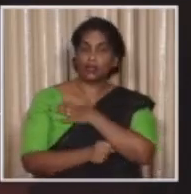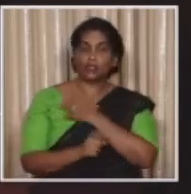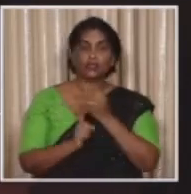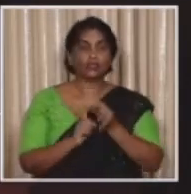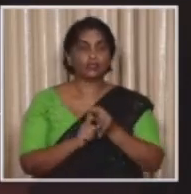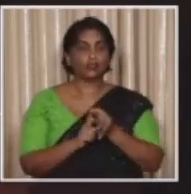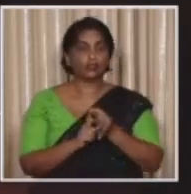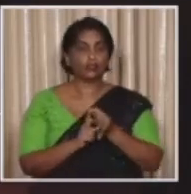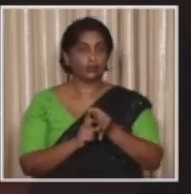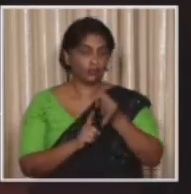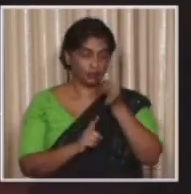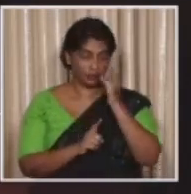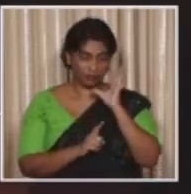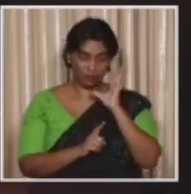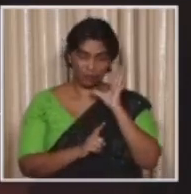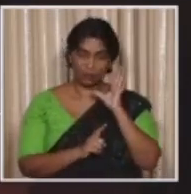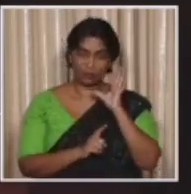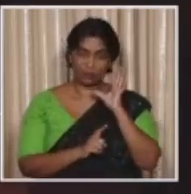රාජපක්ෂ